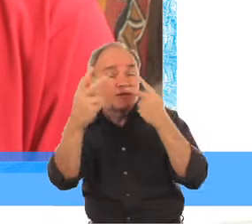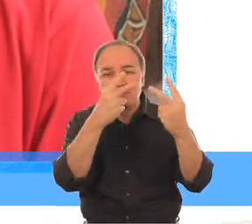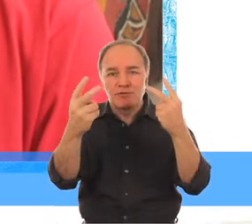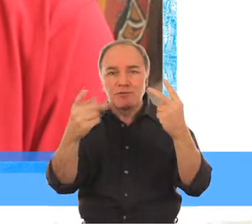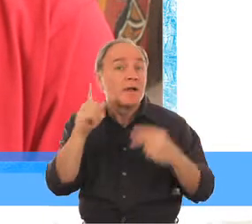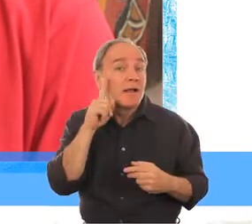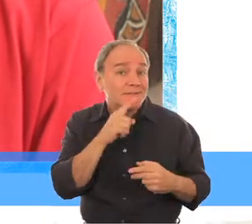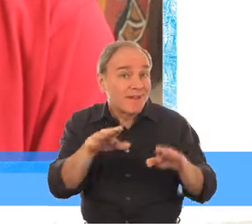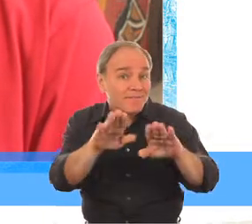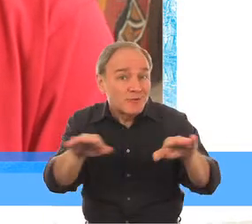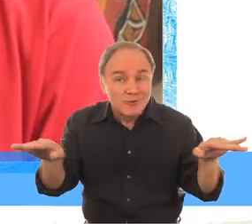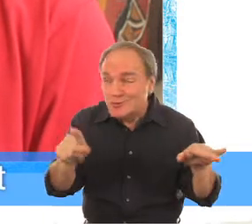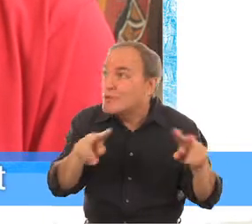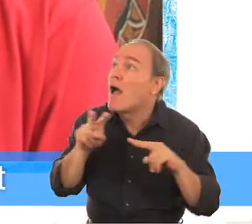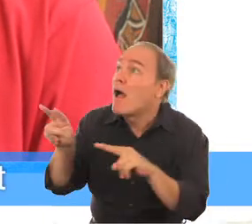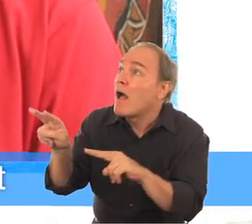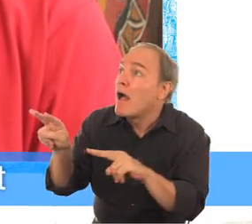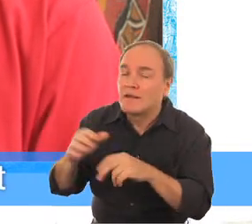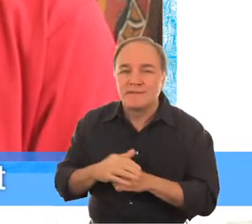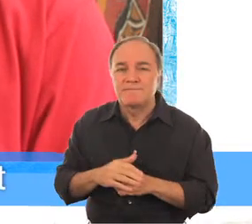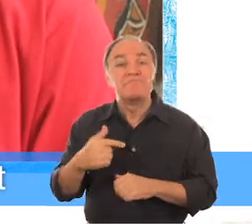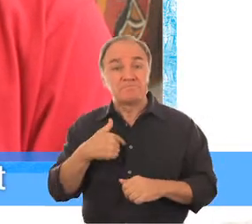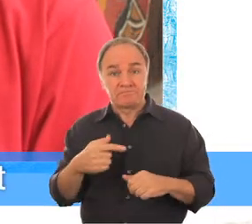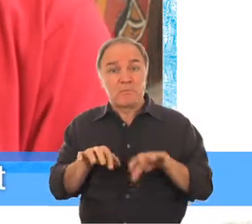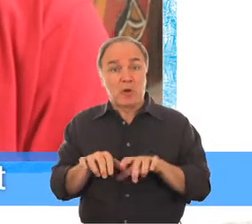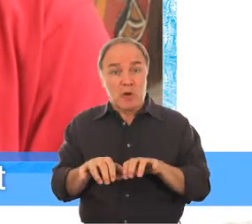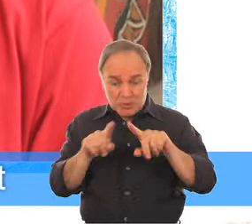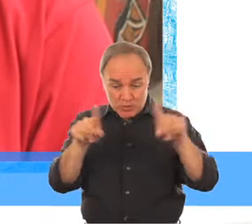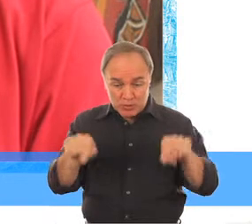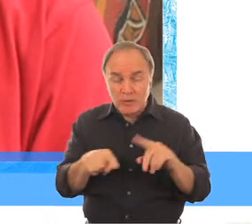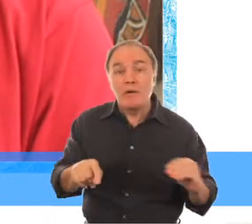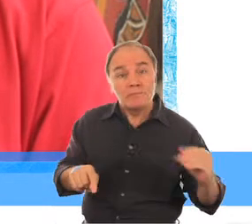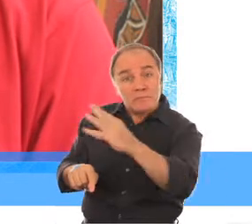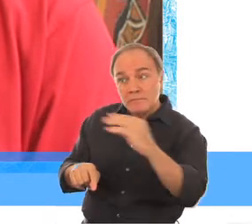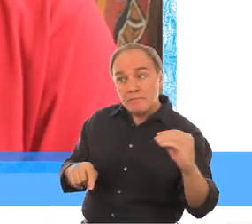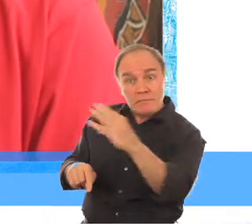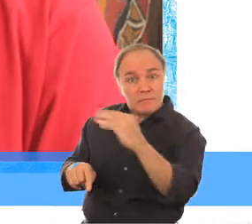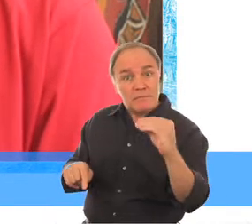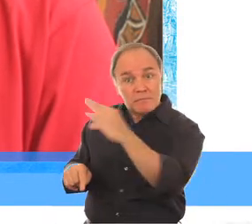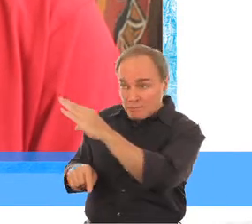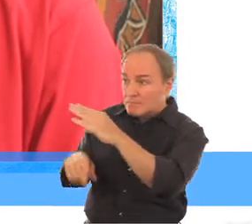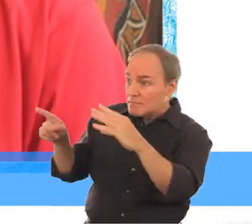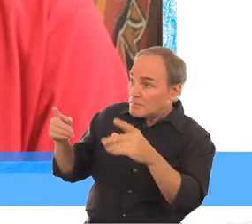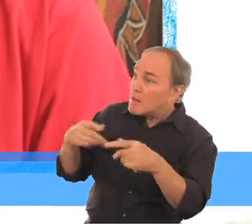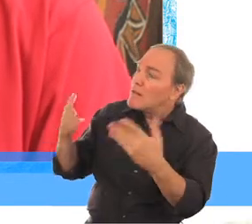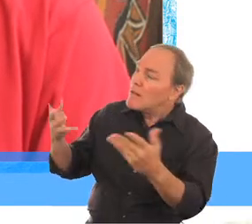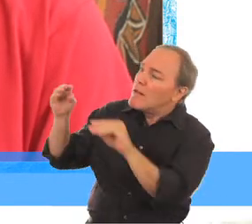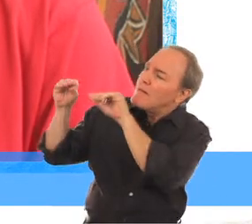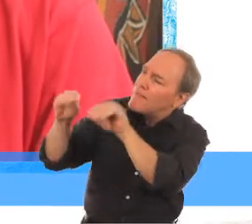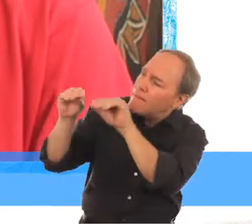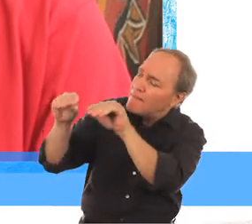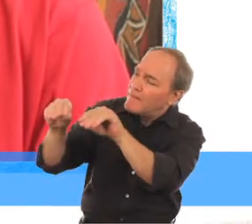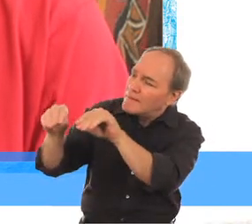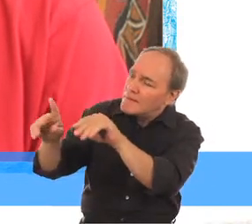l'attention de mes élèves sourds. J'utilise un ordinateur et un diaporama et je reprends le contenu de chaque cours dans un film, puis je